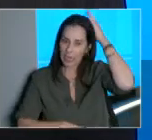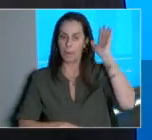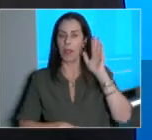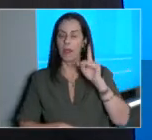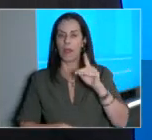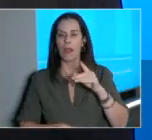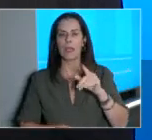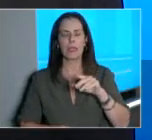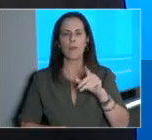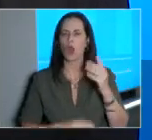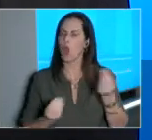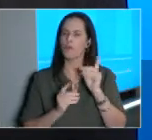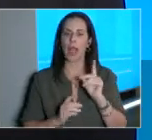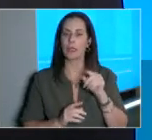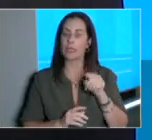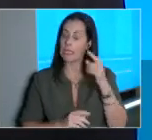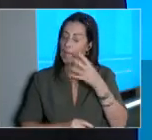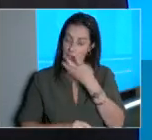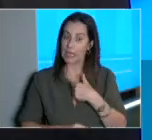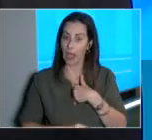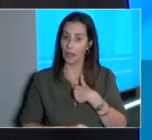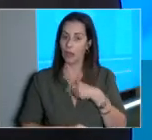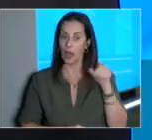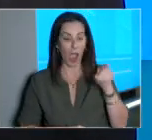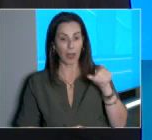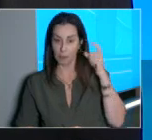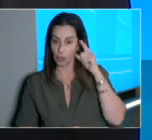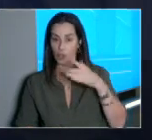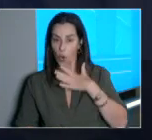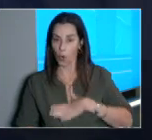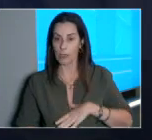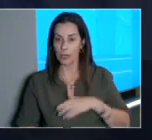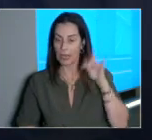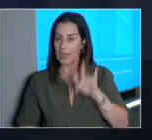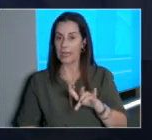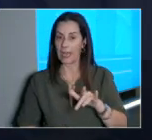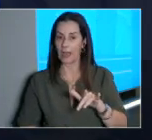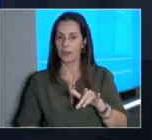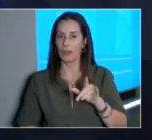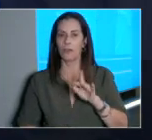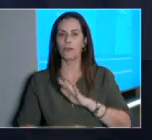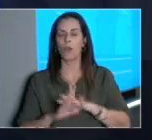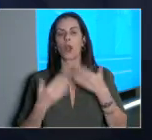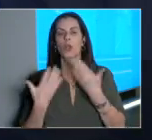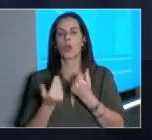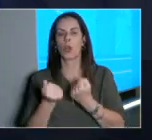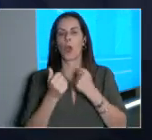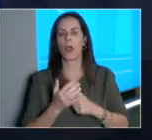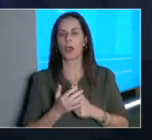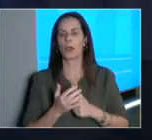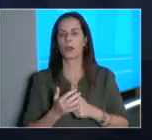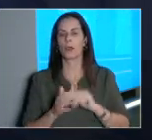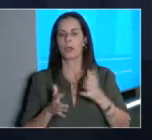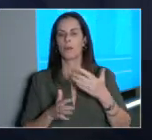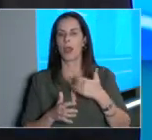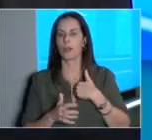ראשו, הנטייה המינית שלו ולא הדברים שלו, ולצערי הרב, דוב אלברטל, אני מניח שהוא רוצה להתנגד לשיח זהות הזה, והוא רק מחזק אותו בדברים האלה. כי